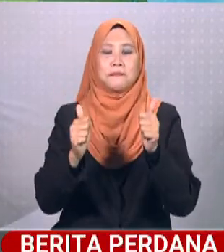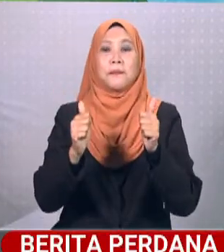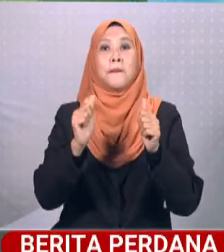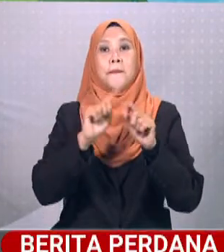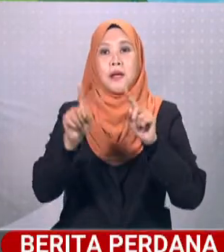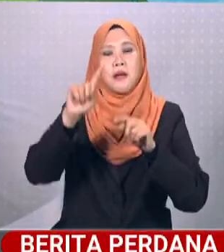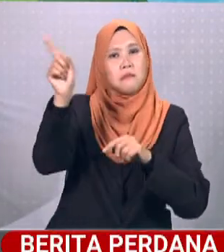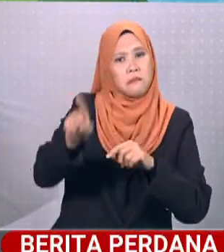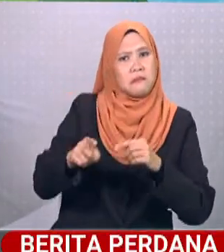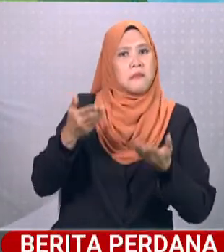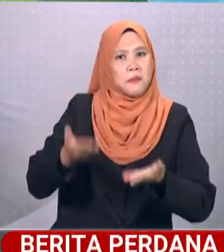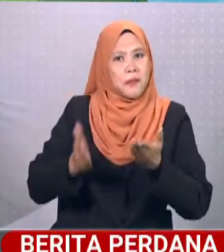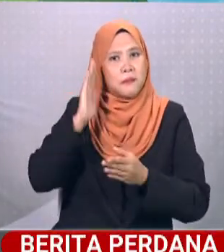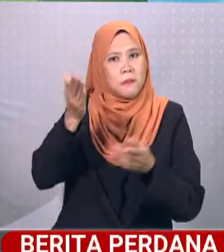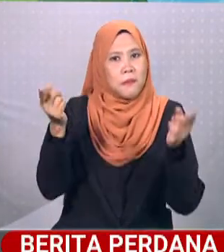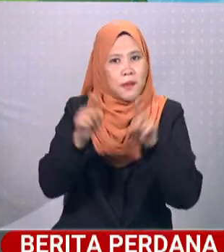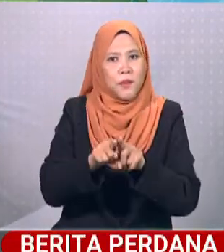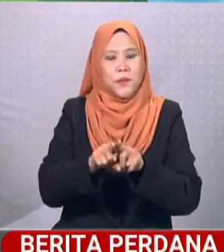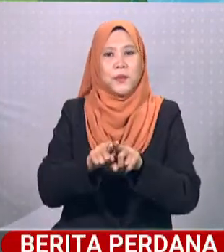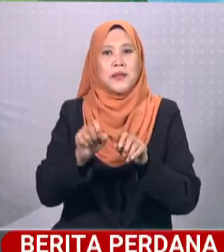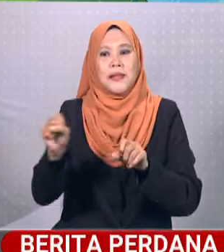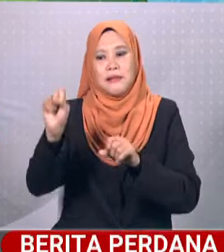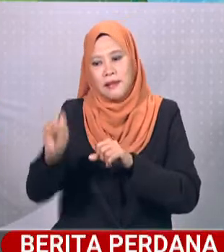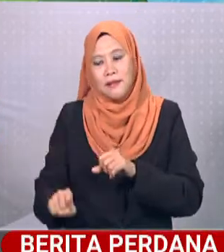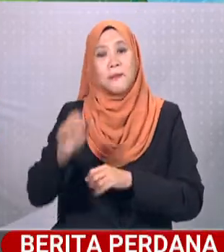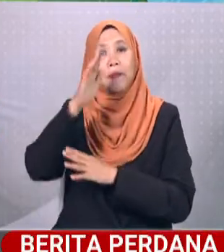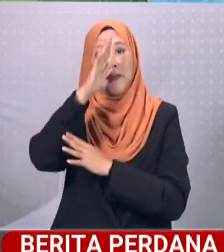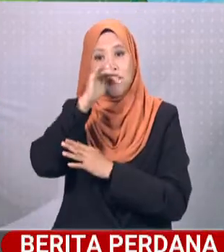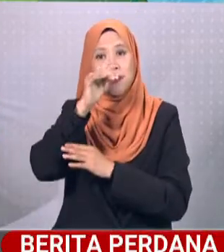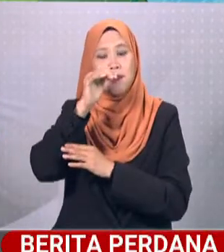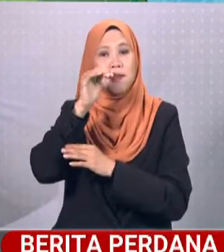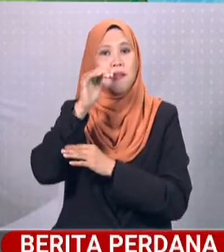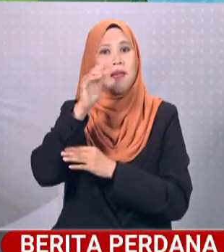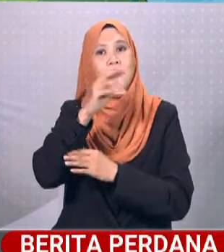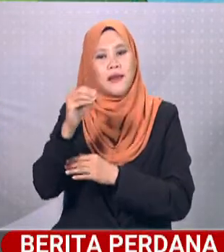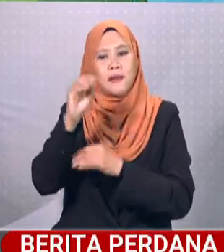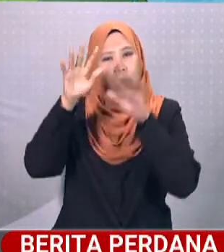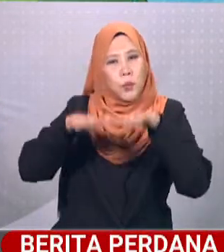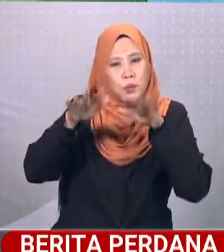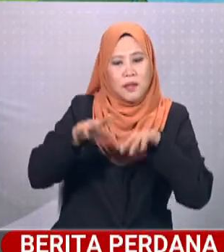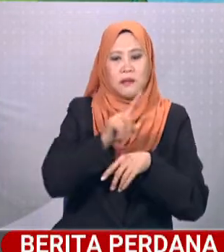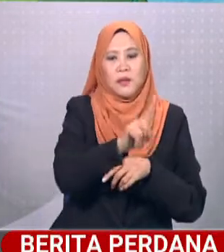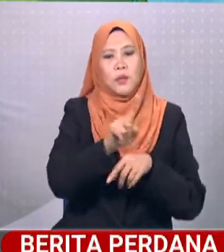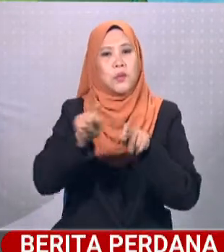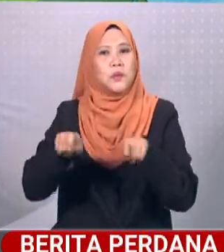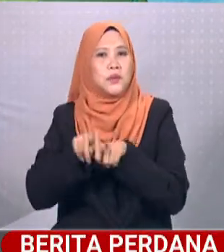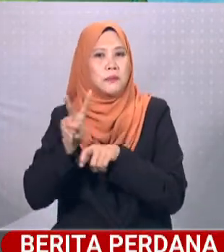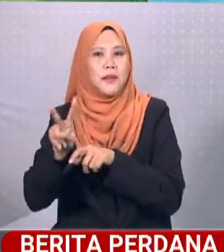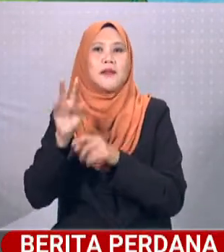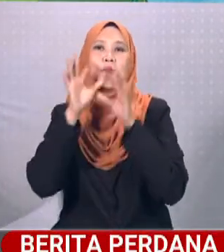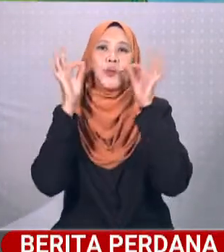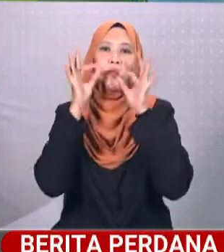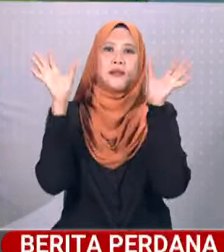yang berpotensi berlaku melibatkan perairan Selat Melaka Selatan dan juga hujan di satu dua tempat di bahagian Kuching